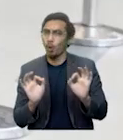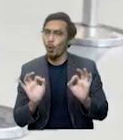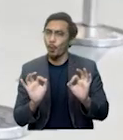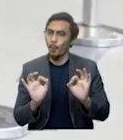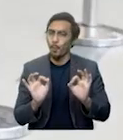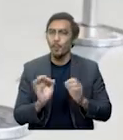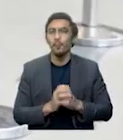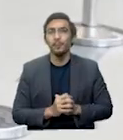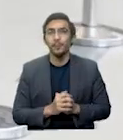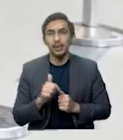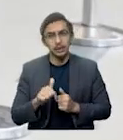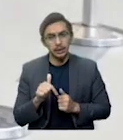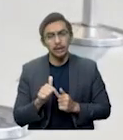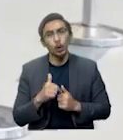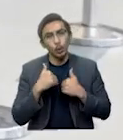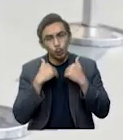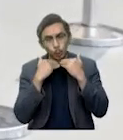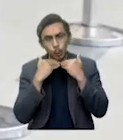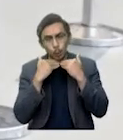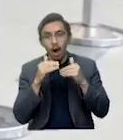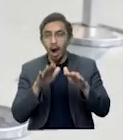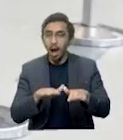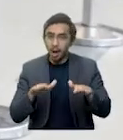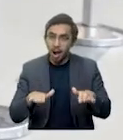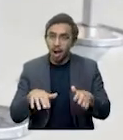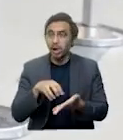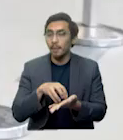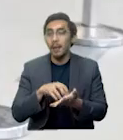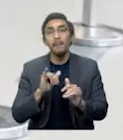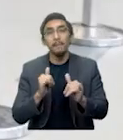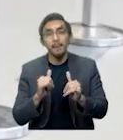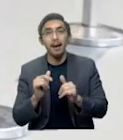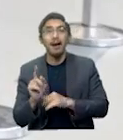anak-anak menunggu. Di sini juga ada serodotan dan juga perosotan. Dari Jakarta, Lina Yasha, Ramadhan Badona, iNews melaporkan.